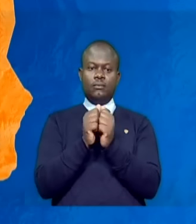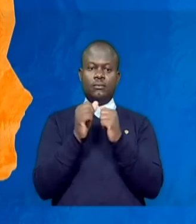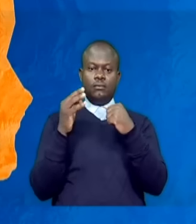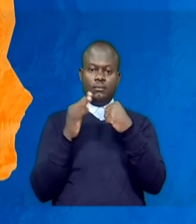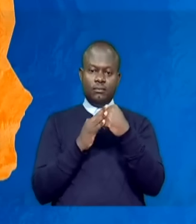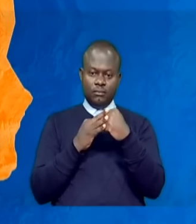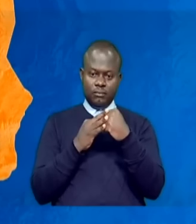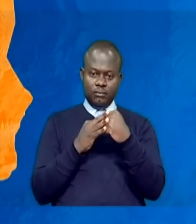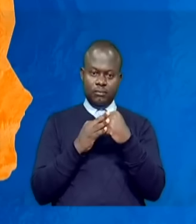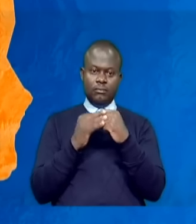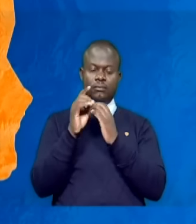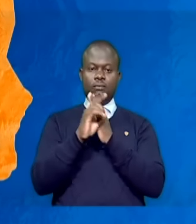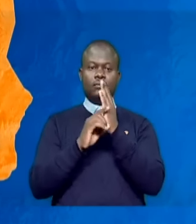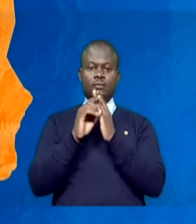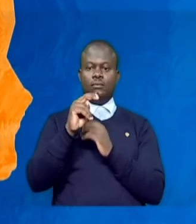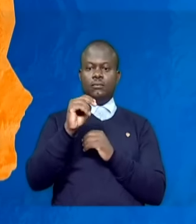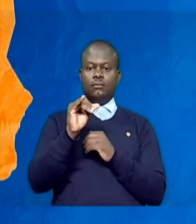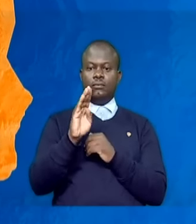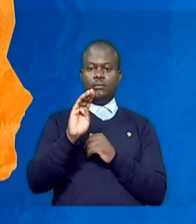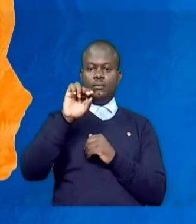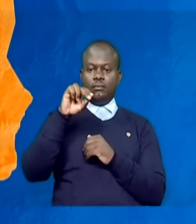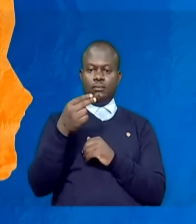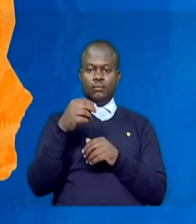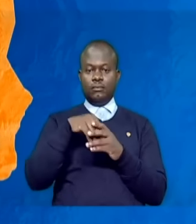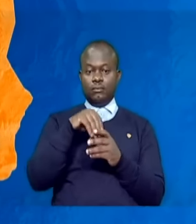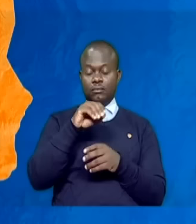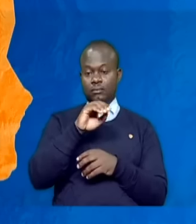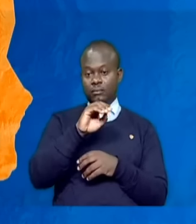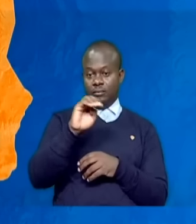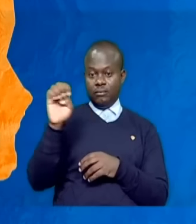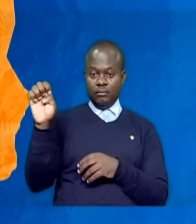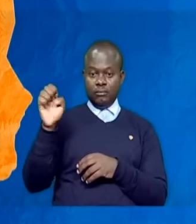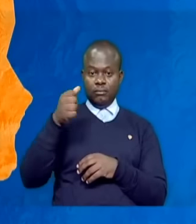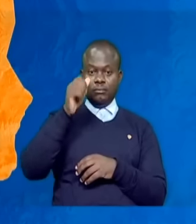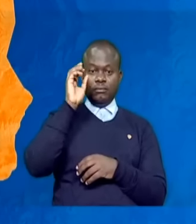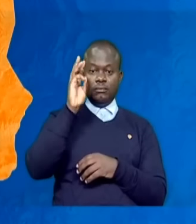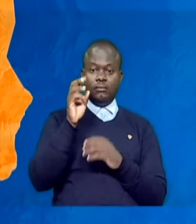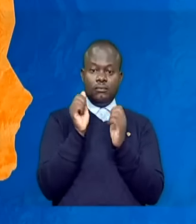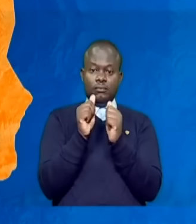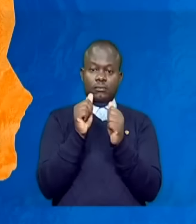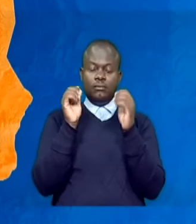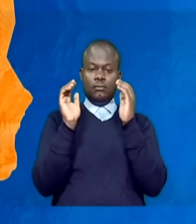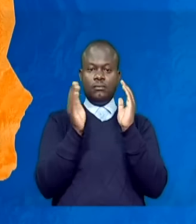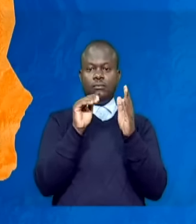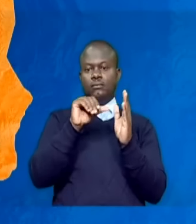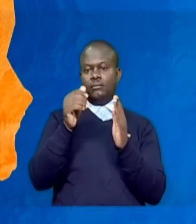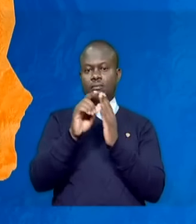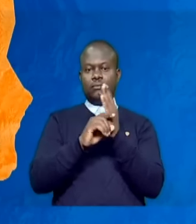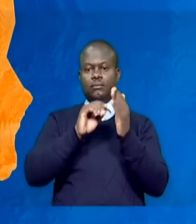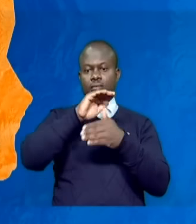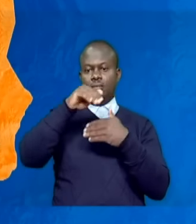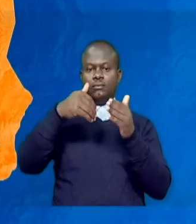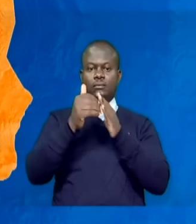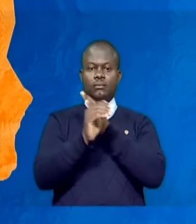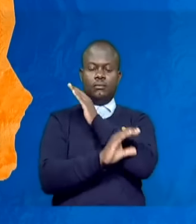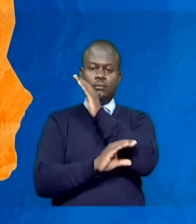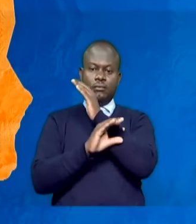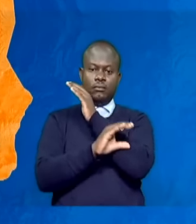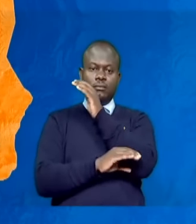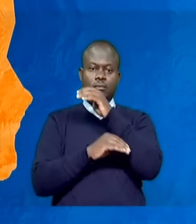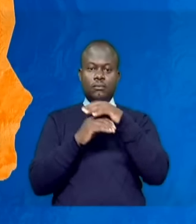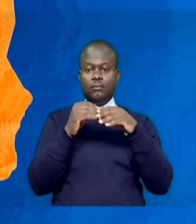18. Akarere ka Nyabihu mu ntara y'Uburengerazuba niko karere kazaba gakonje ugereranyije n'utundi turere mu gihugu. Naho ku